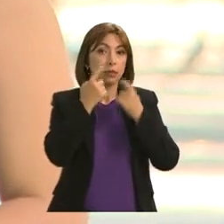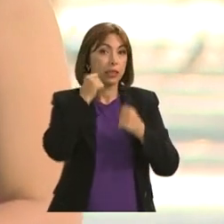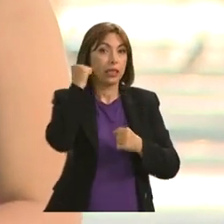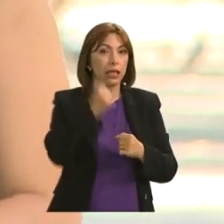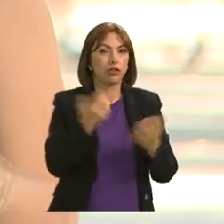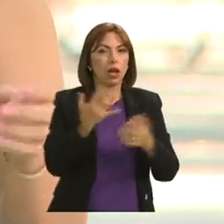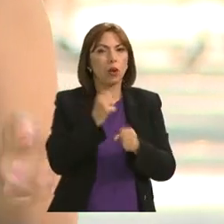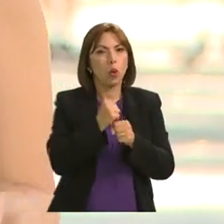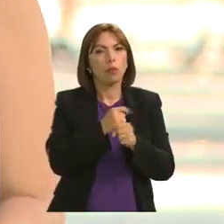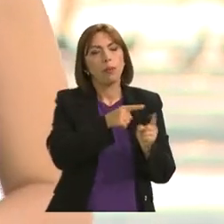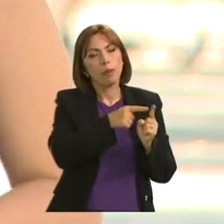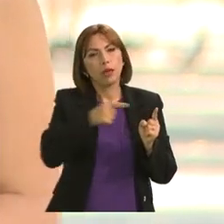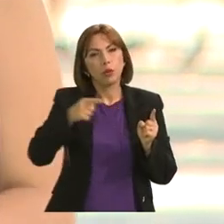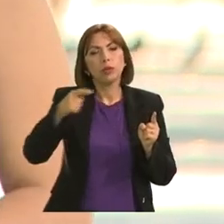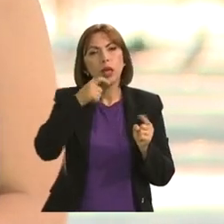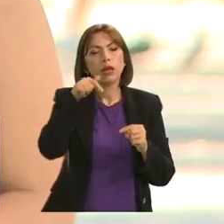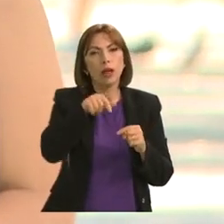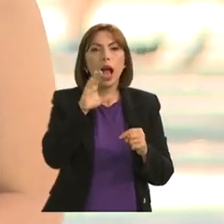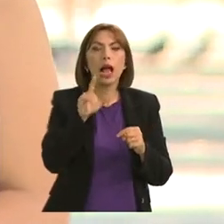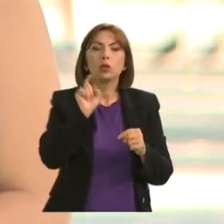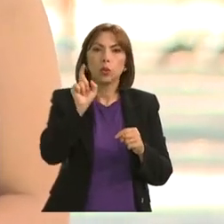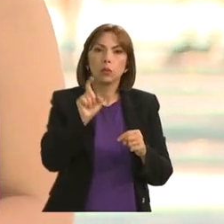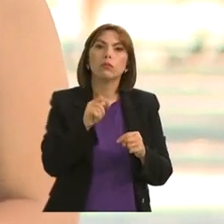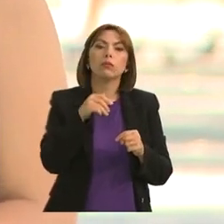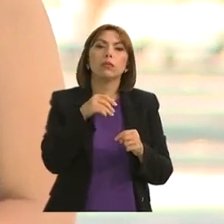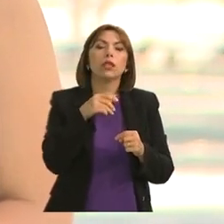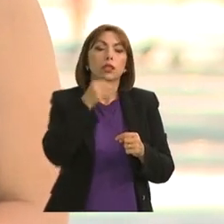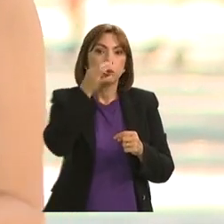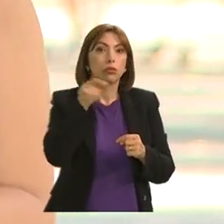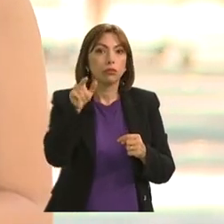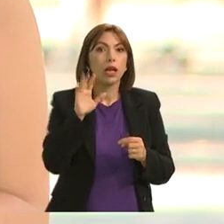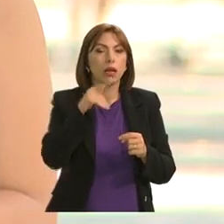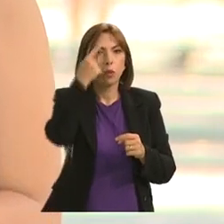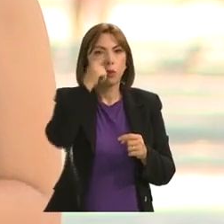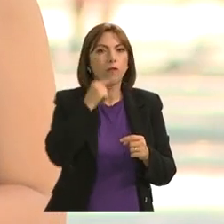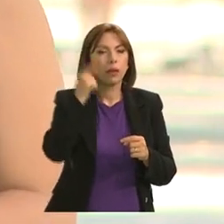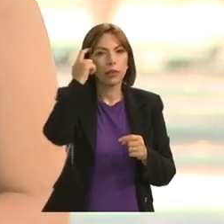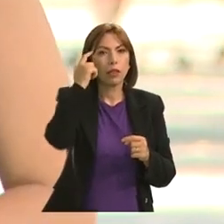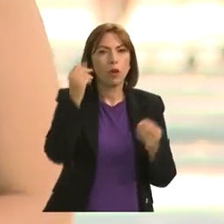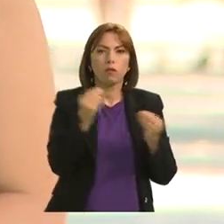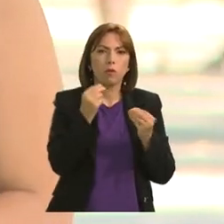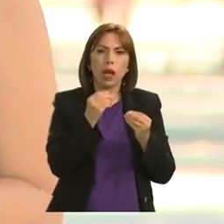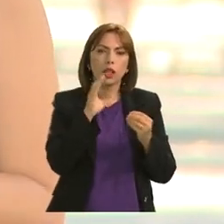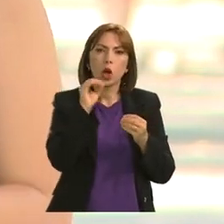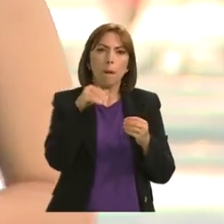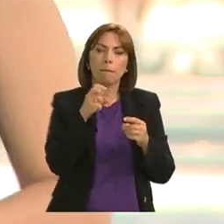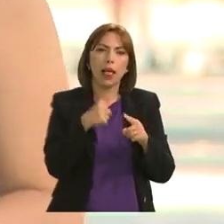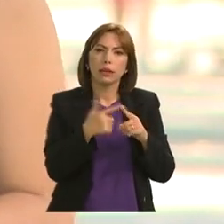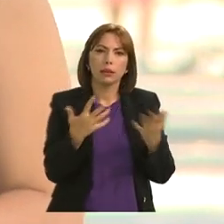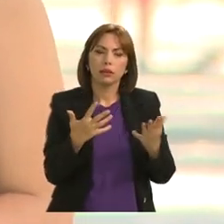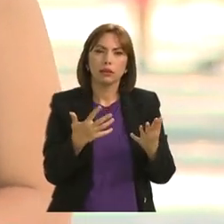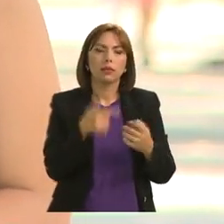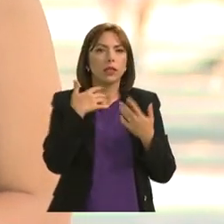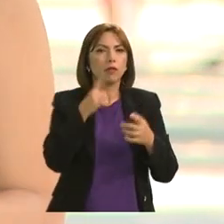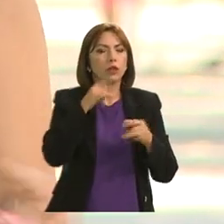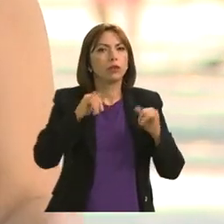criminaliști care au lucrat pe parcursul anilor la cazul lui Marius Ceampar spun că acesta are un profil psihologic foarte complex. A existat o situație